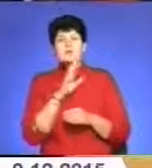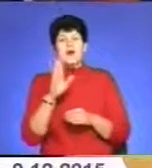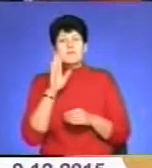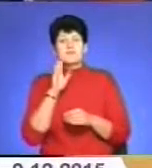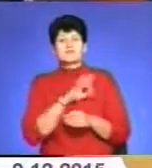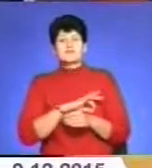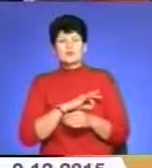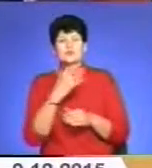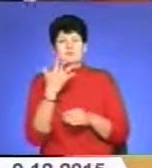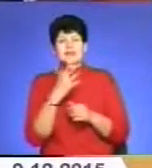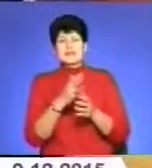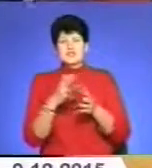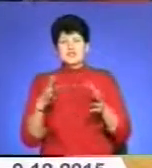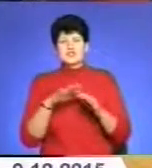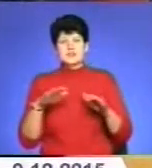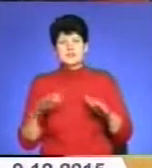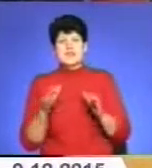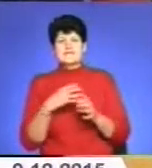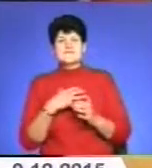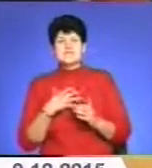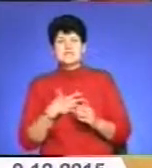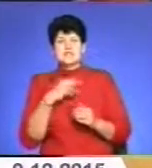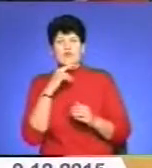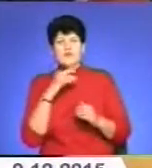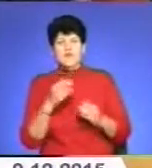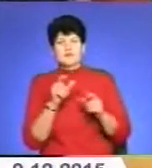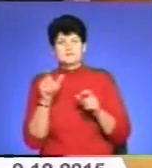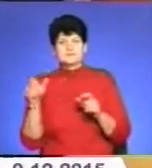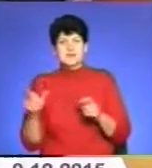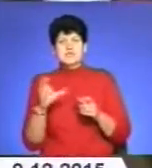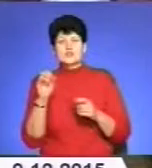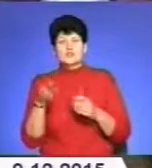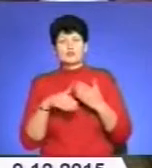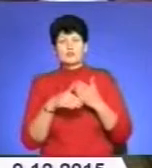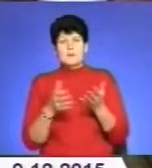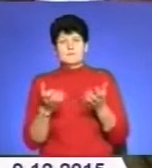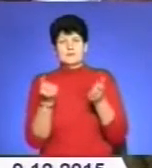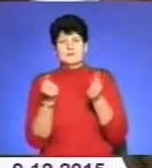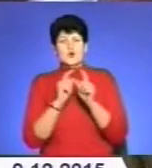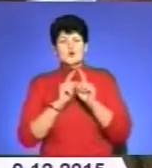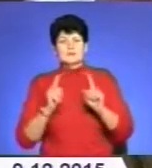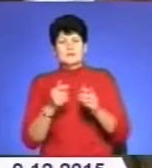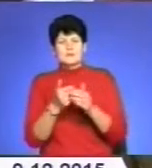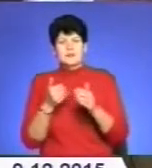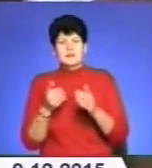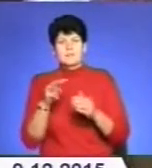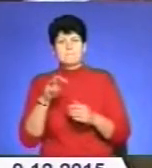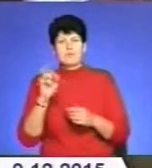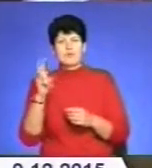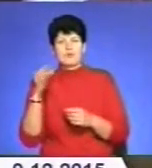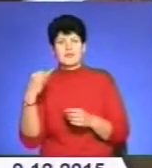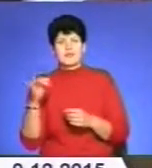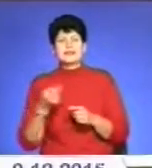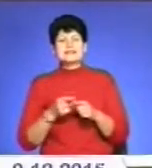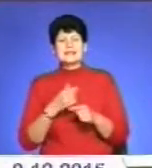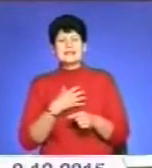більше діток, важлива увага громадськості і влади, соціальна допомога і підтримка. Особливо напередодні Миколая. Така нагорода